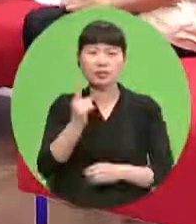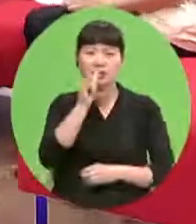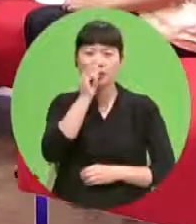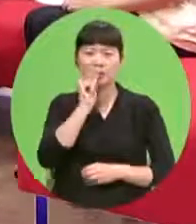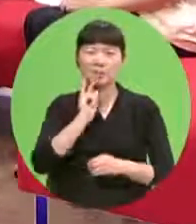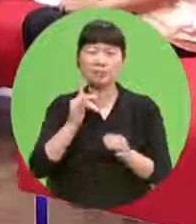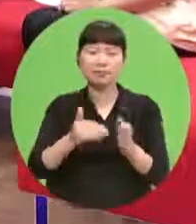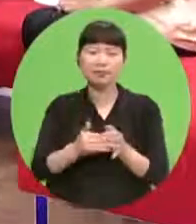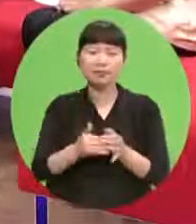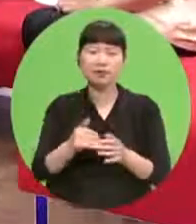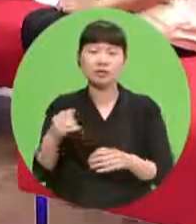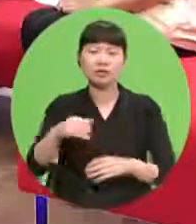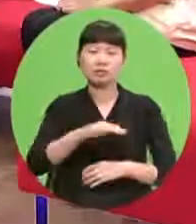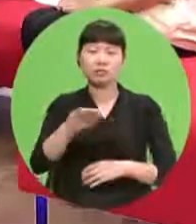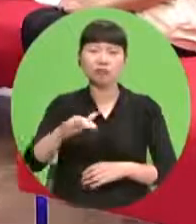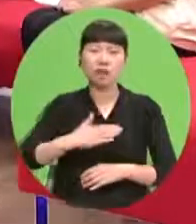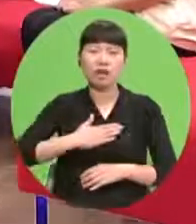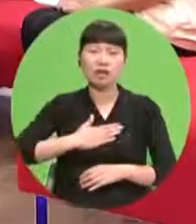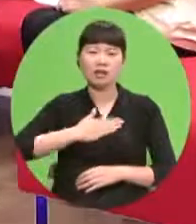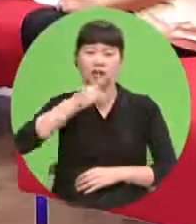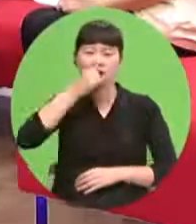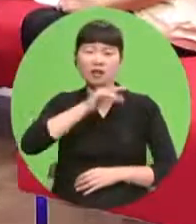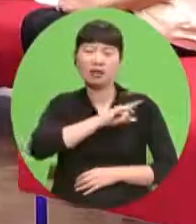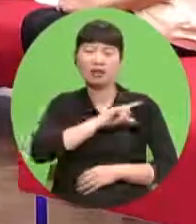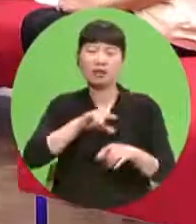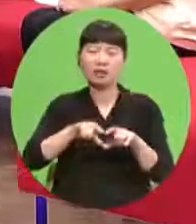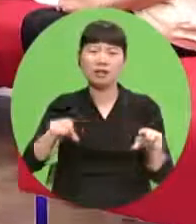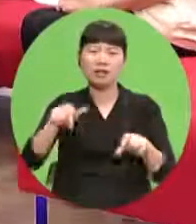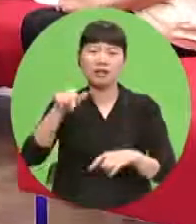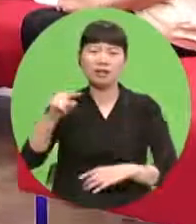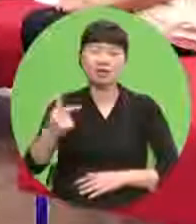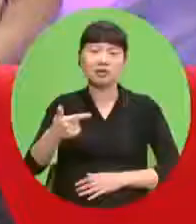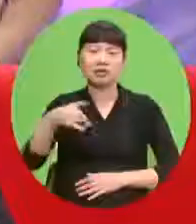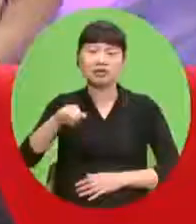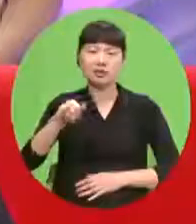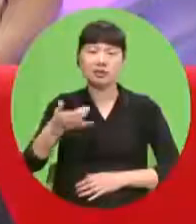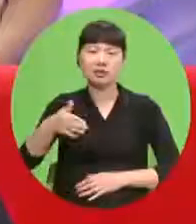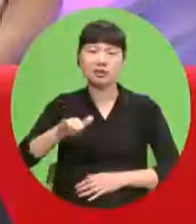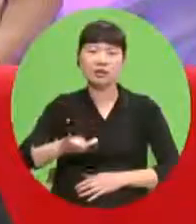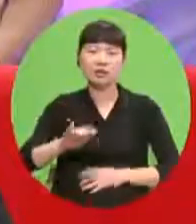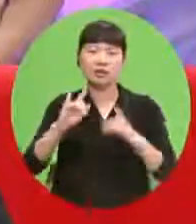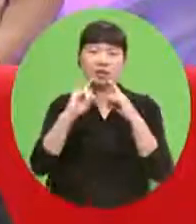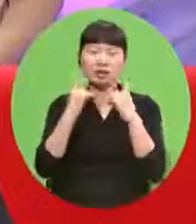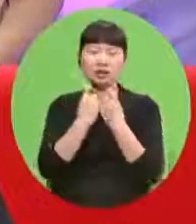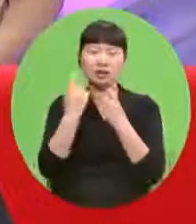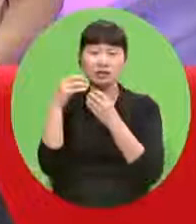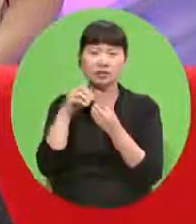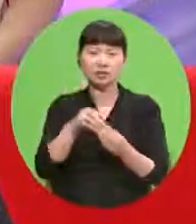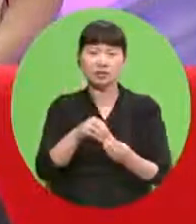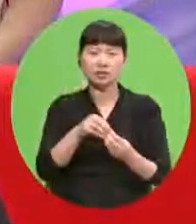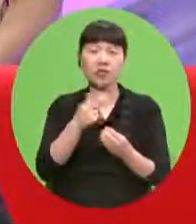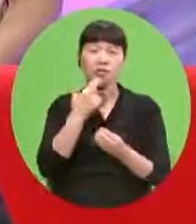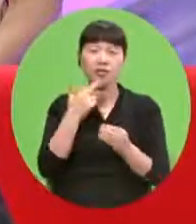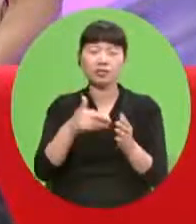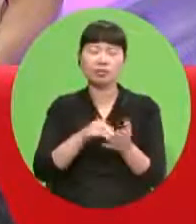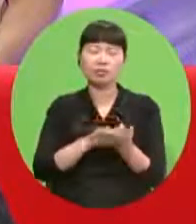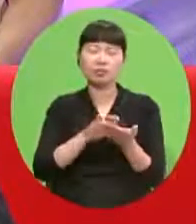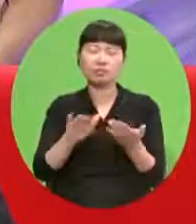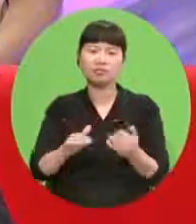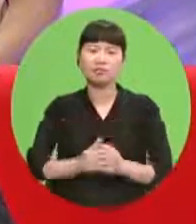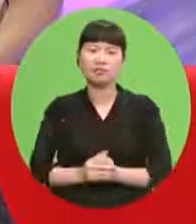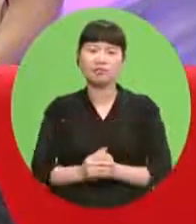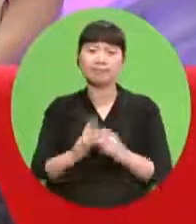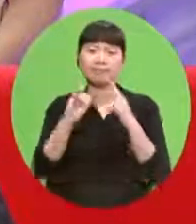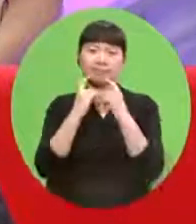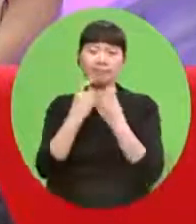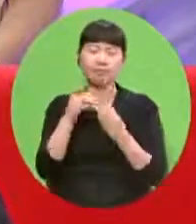있고요. 네네. 우리가 얘기하는 보통 가장 흔한 게 근시인데 근시는 개인 유전은 아닙니다. 아 그래요?